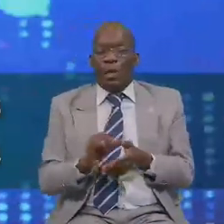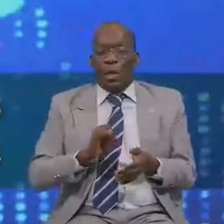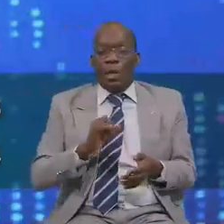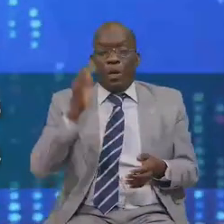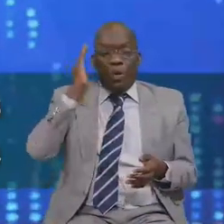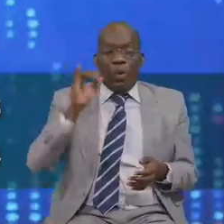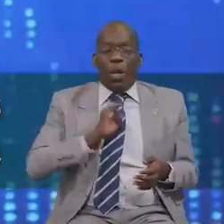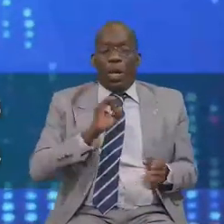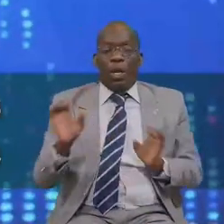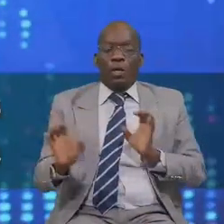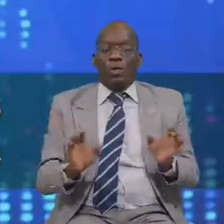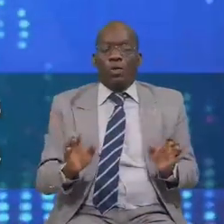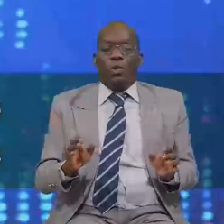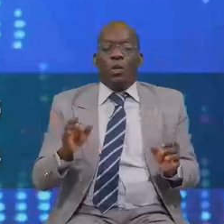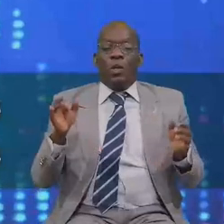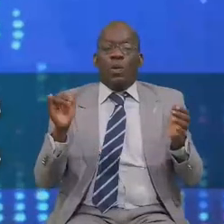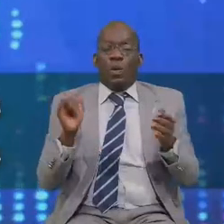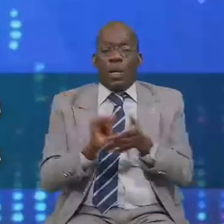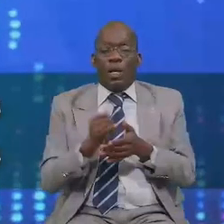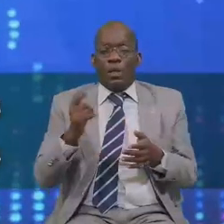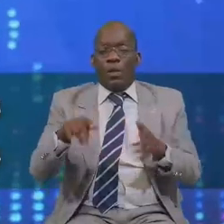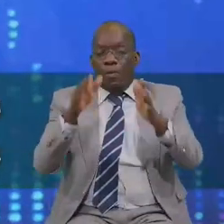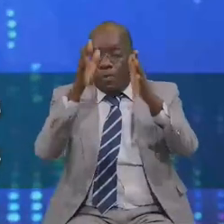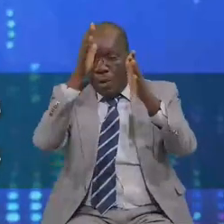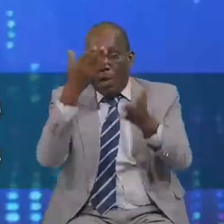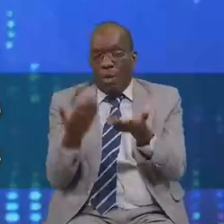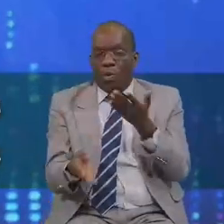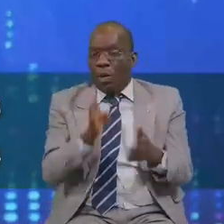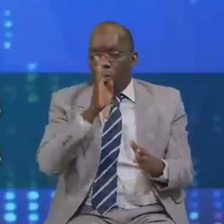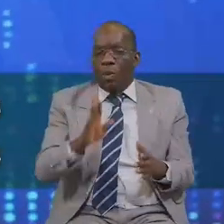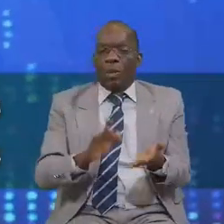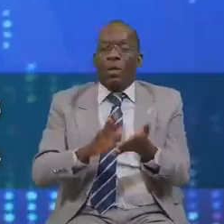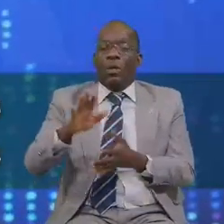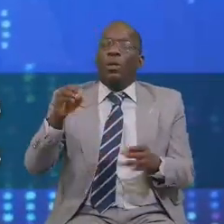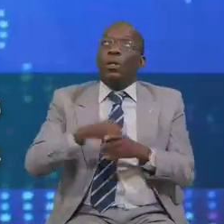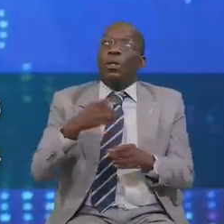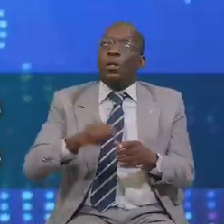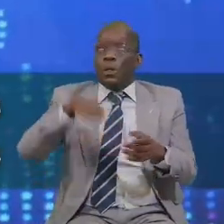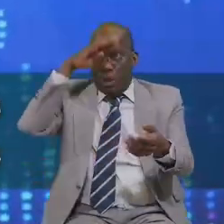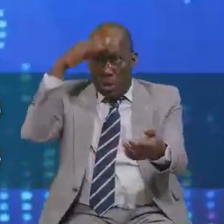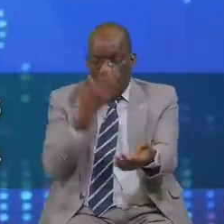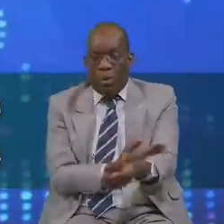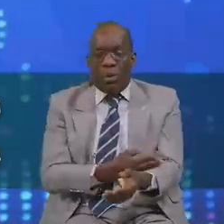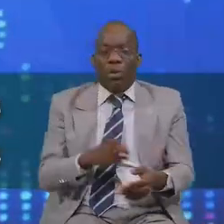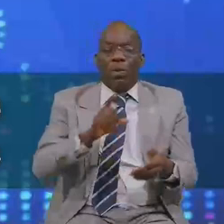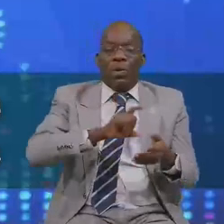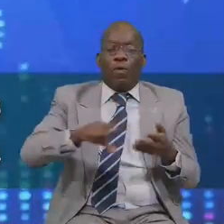que le Père soit glorifié dans le Fils. Verset 14.